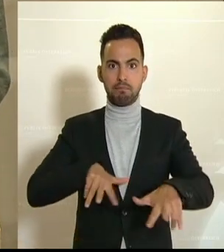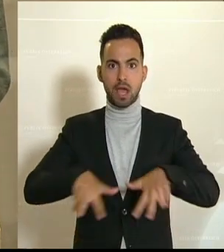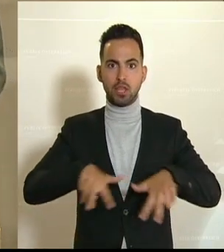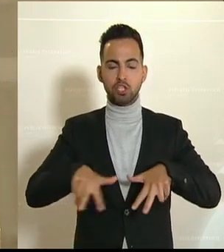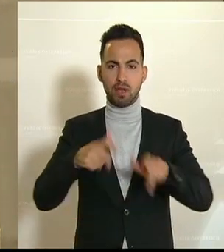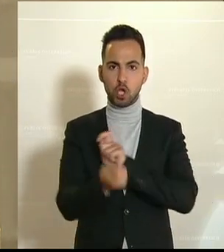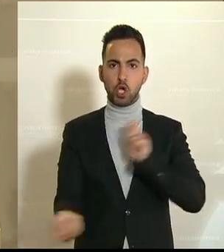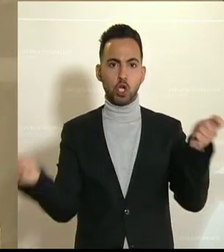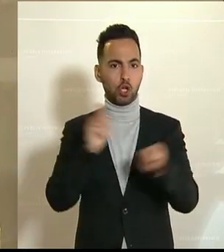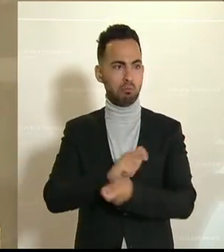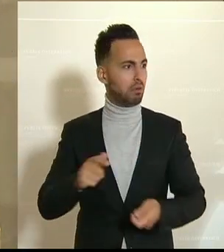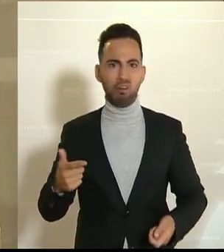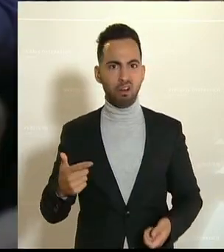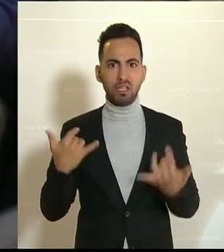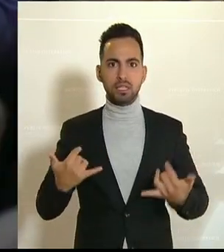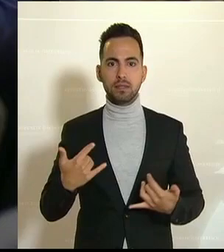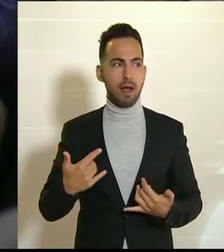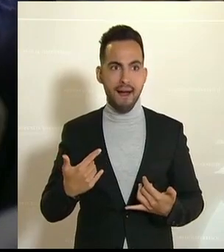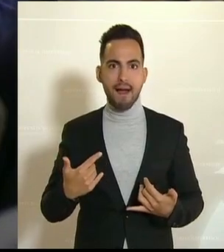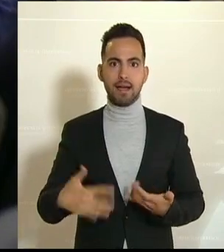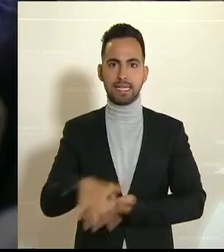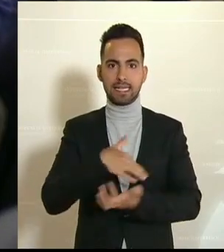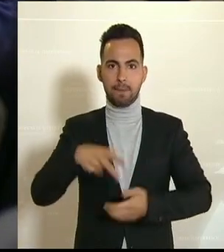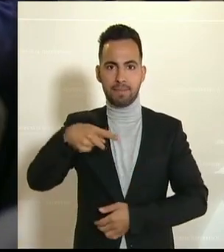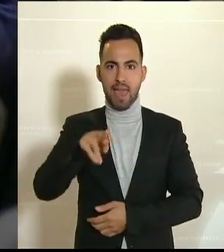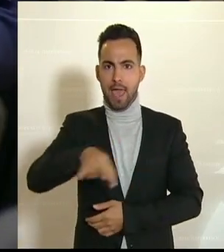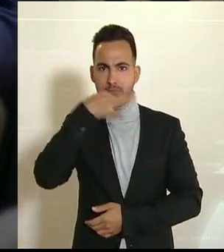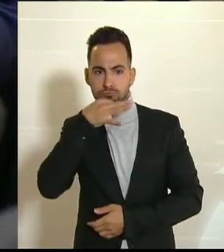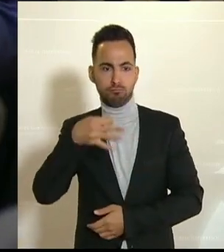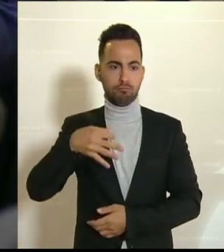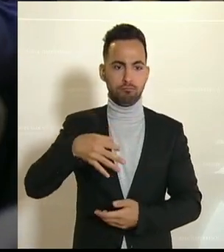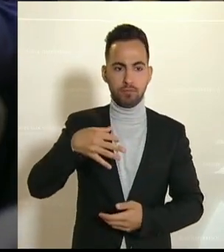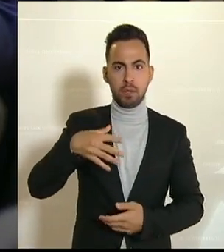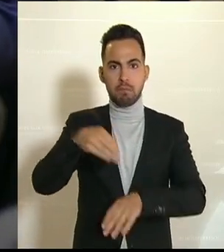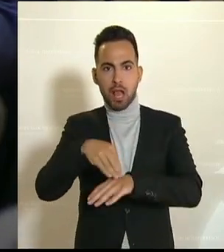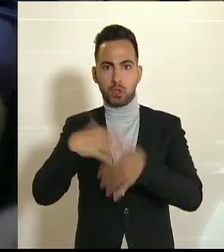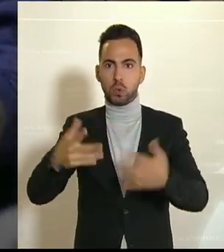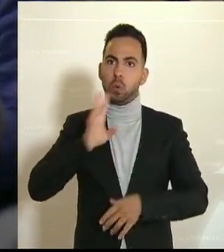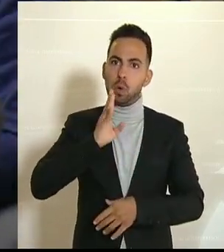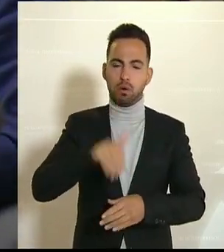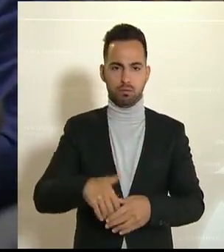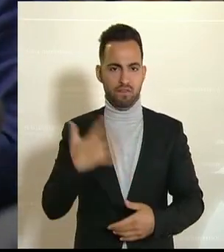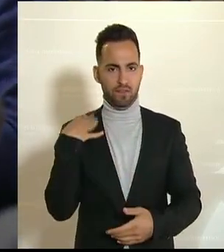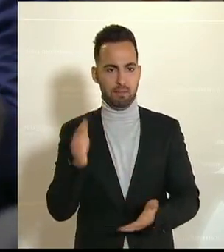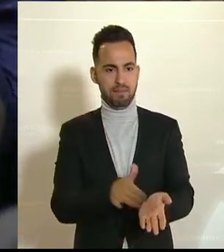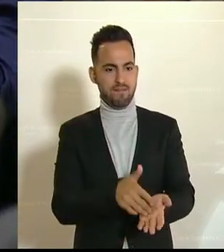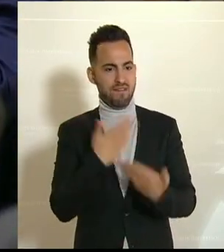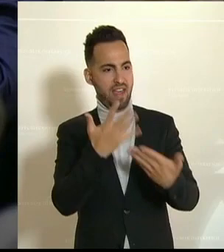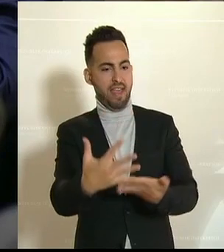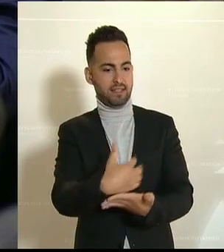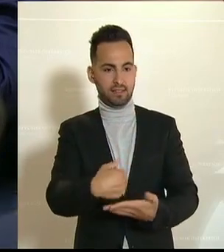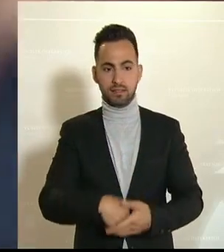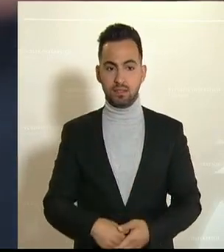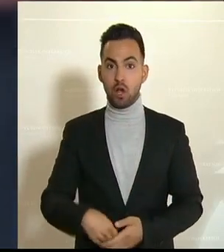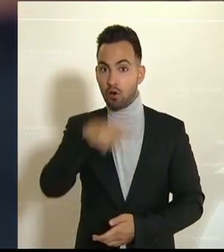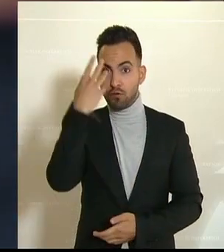leben, allein auf Krisen-PR zu setzen, wie Sie jetzt mit Ihrer Rede und Ihrer Wortmeldung wieder gut bewiesen haben?